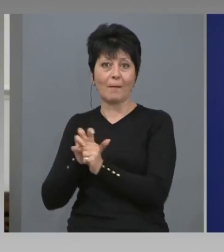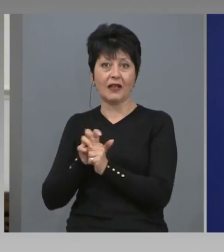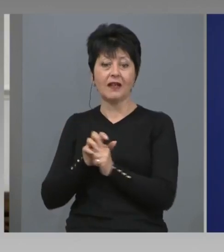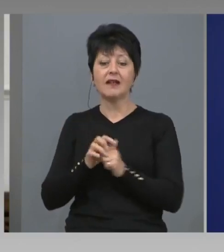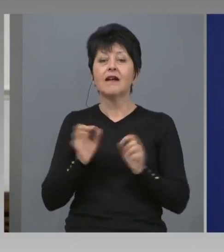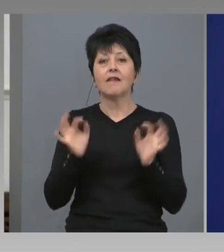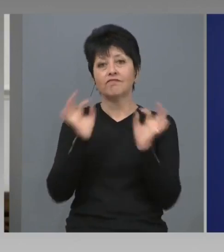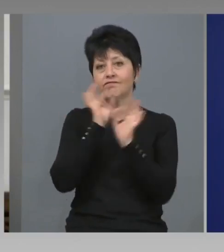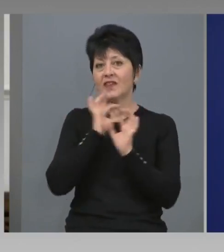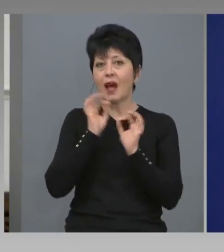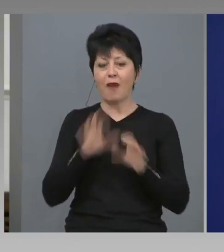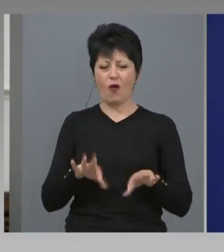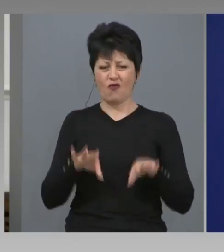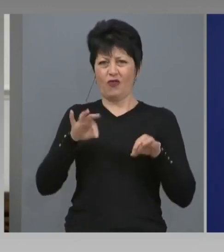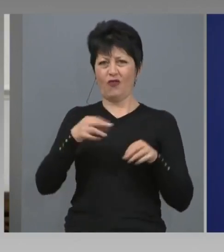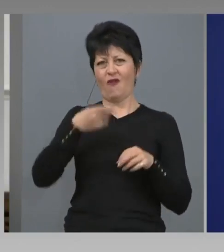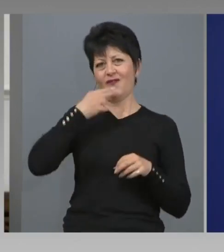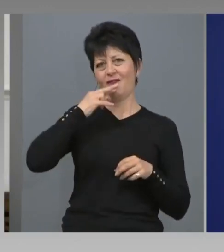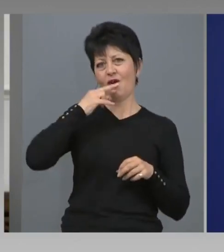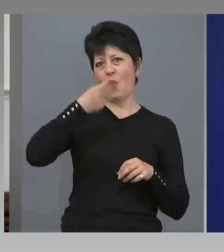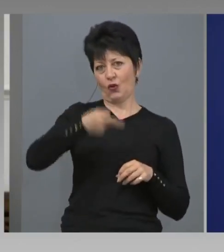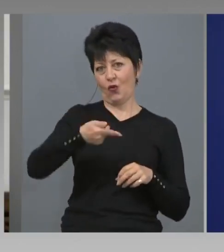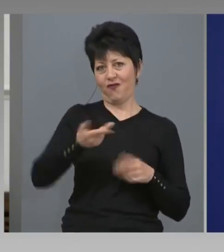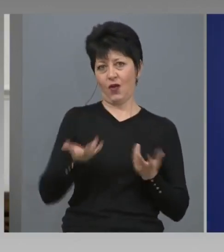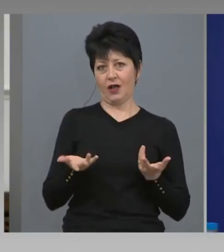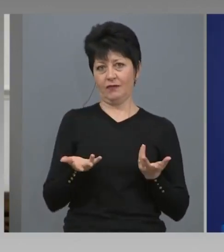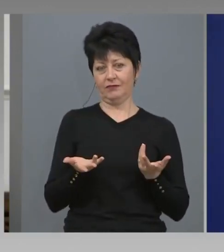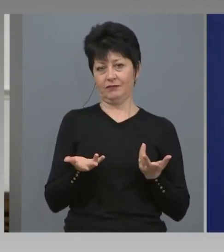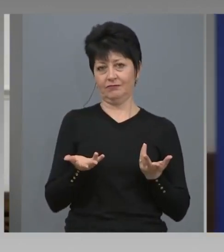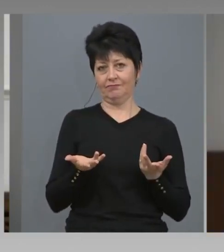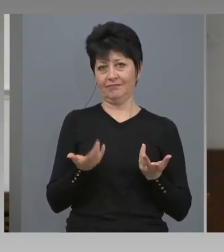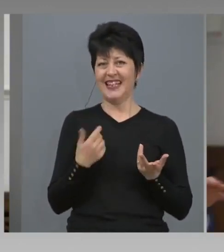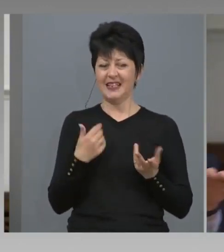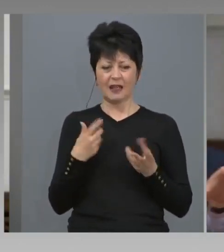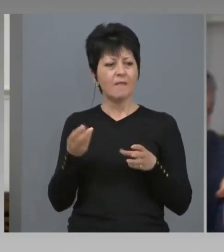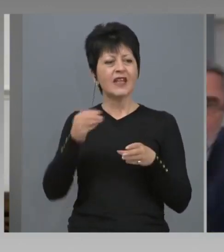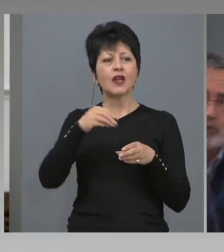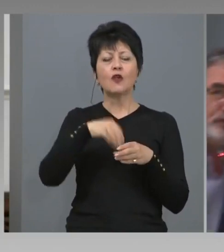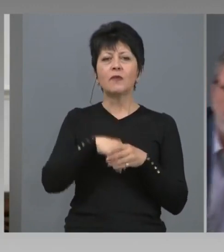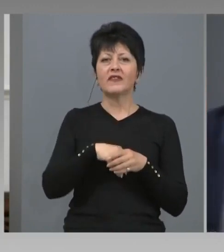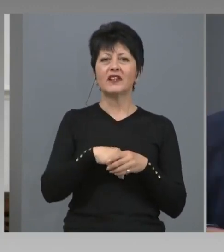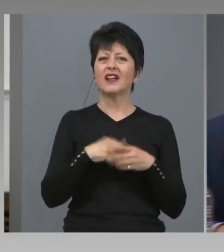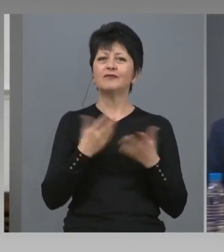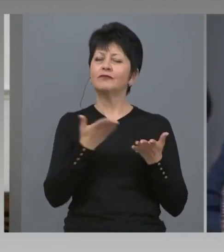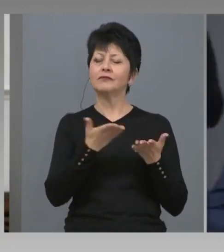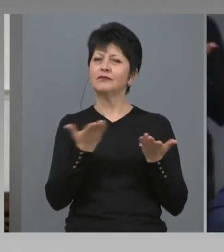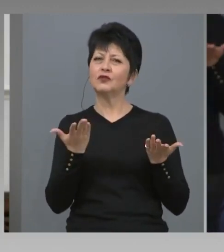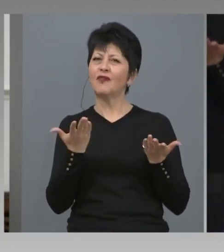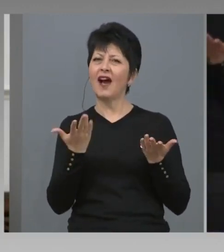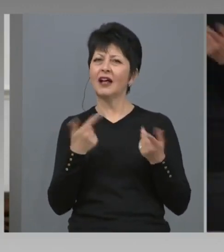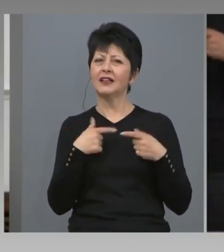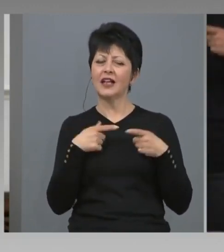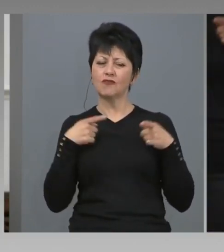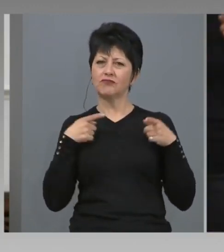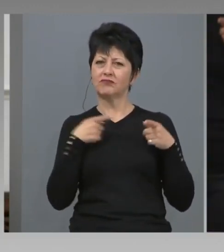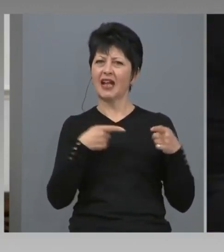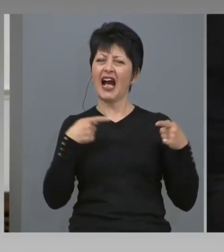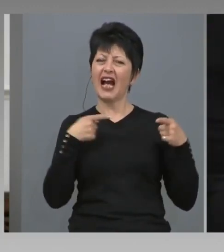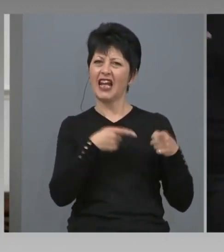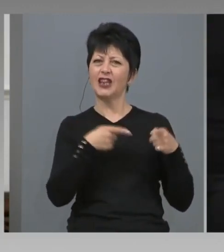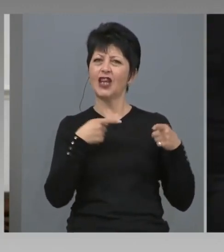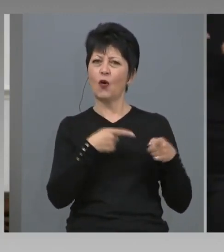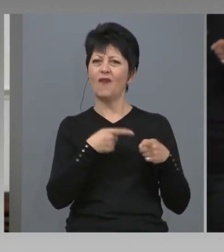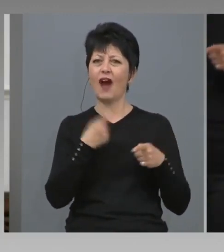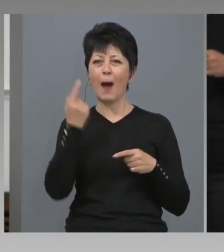отговори в това нещо. Благодаря ви. В този смисъл може и само да кажете... допълня това, за което бяха критикувани проба грешка, знаете ли къде го пише?